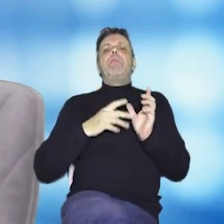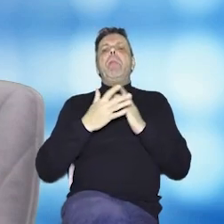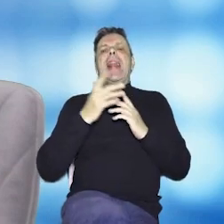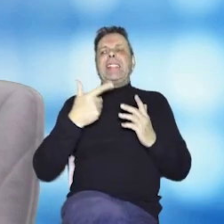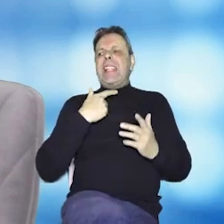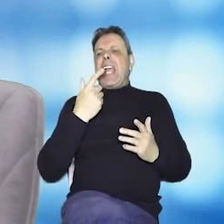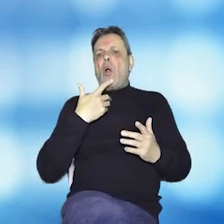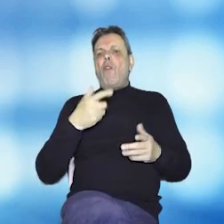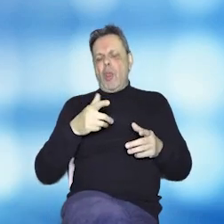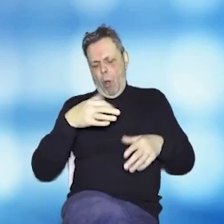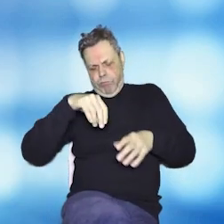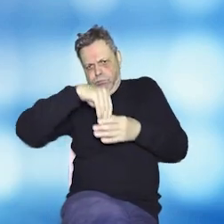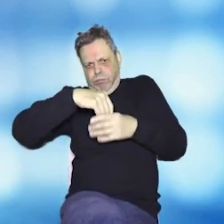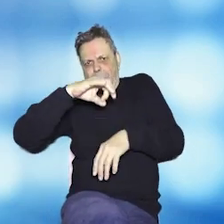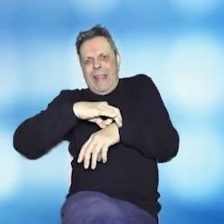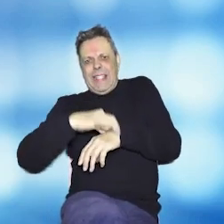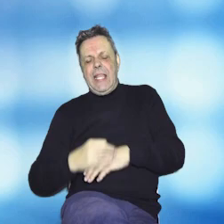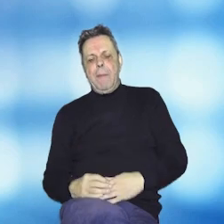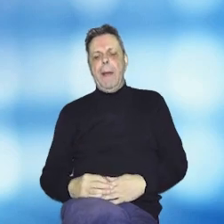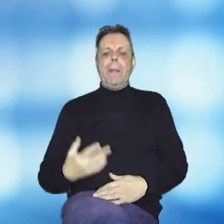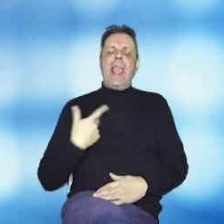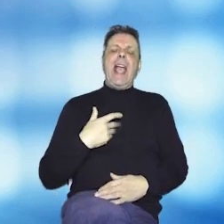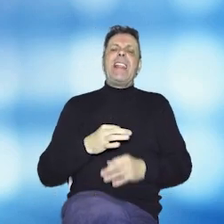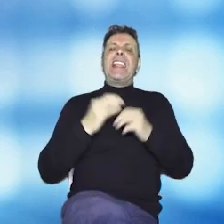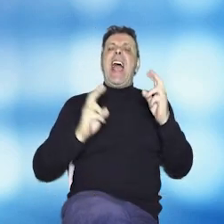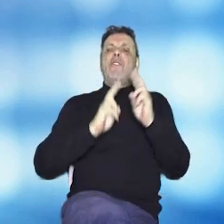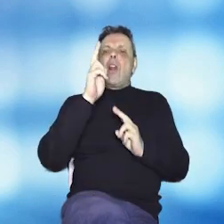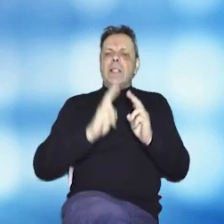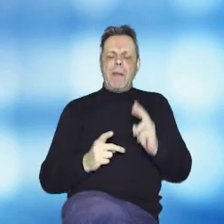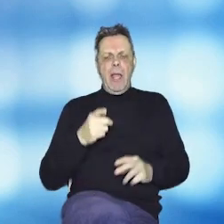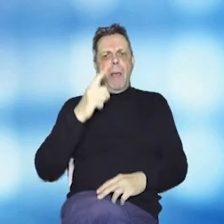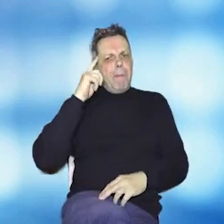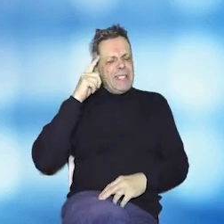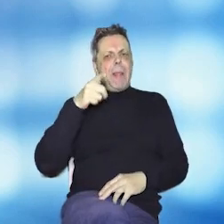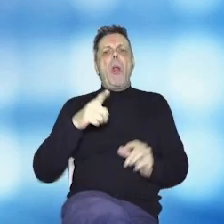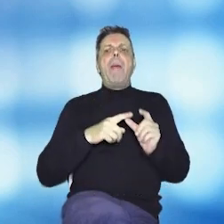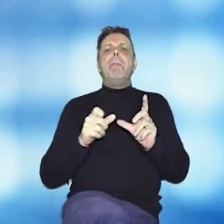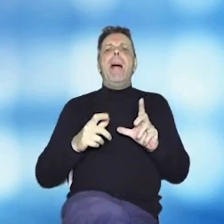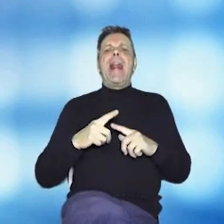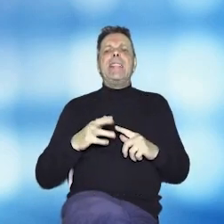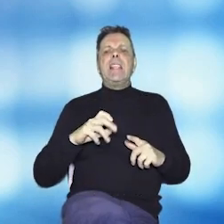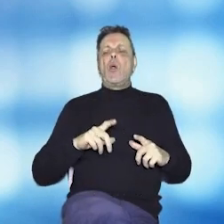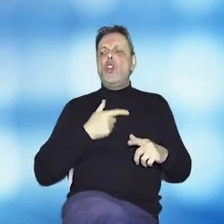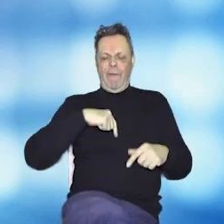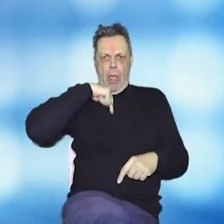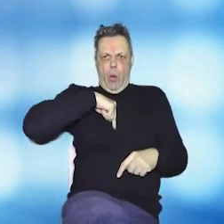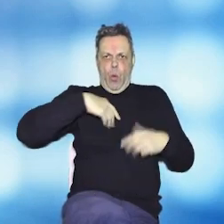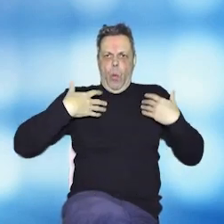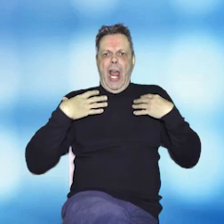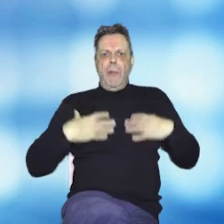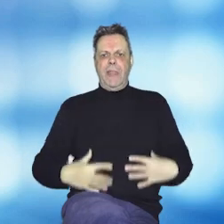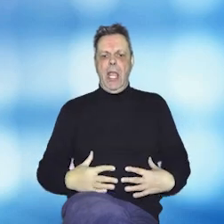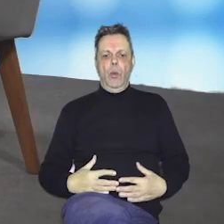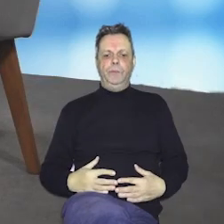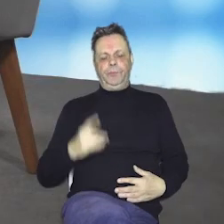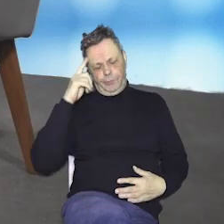parazitima u medicinskom smislu i kad javnost o njima raspravlja, onda najčešće misli na one parazite koji žive u nama. Jel? To recimo, su uglavnom